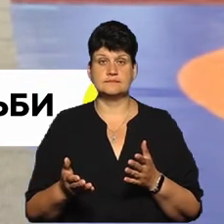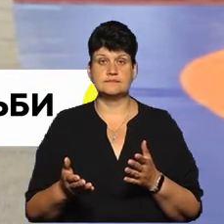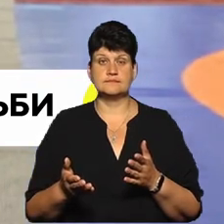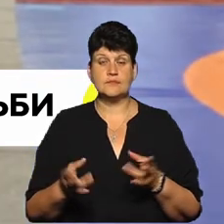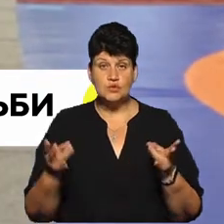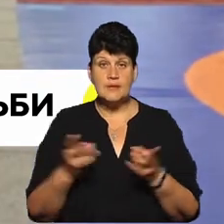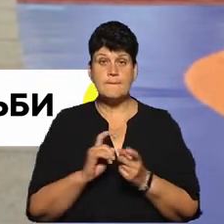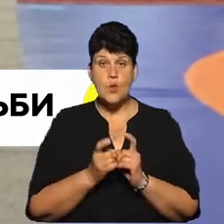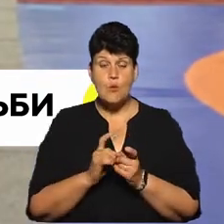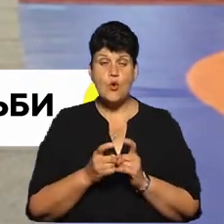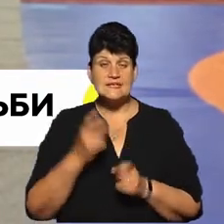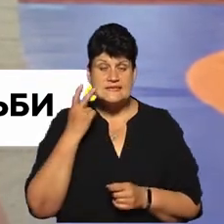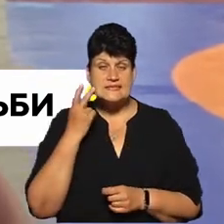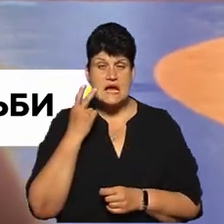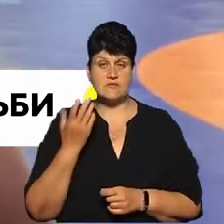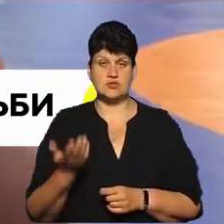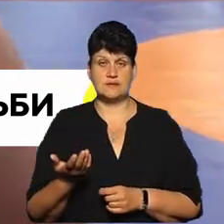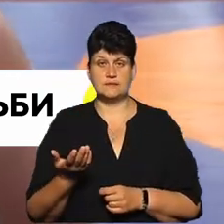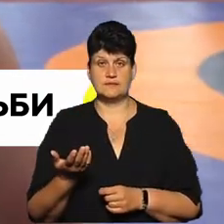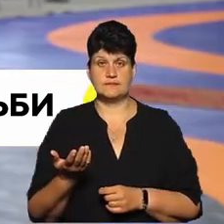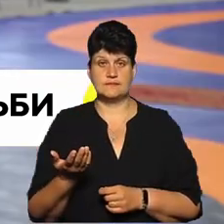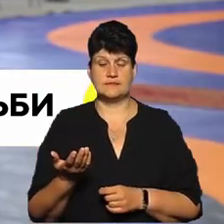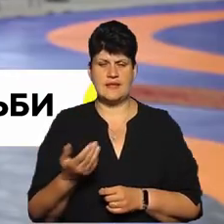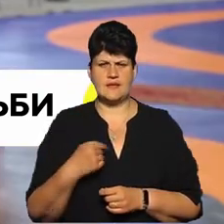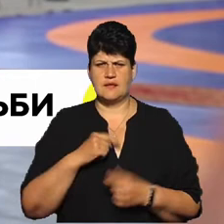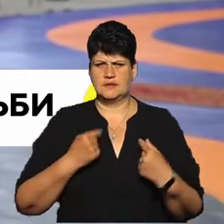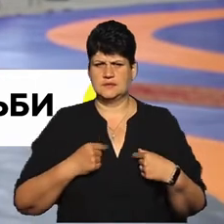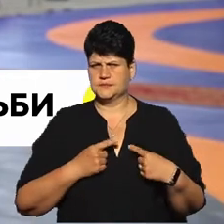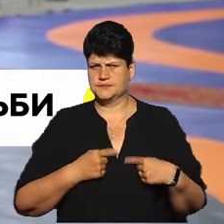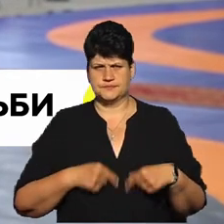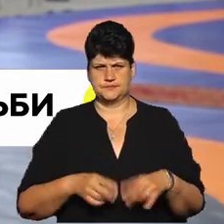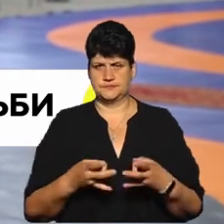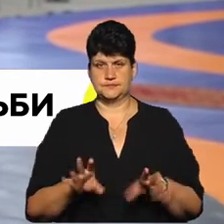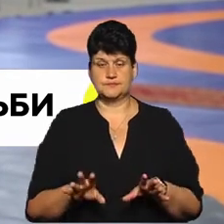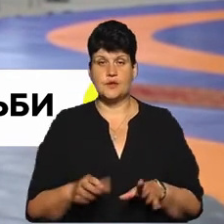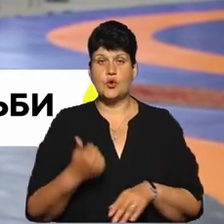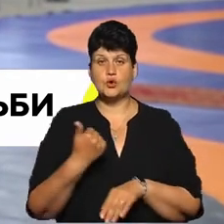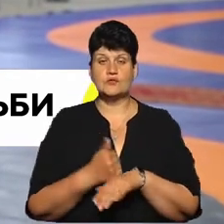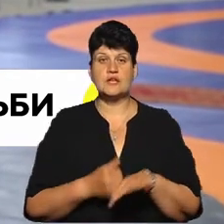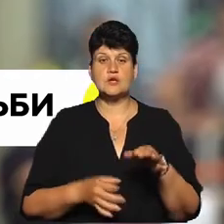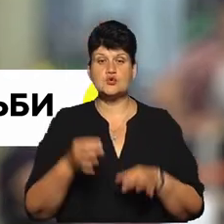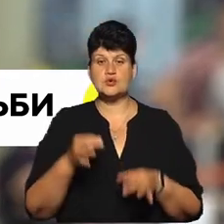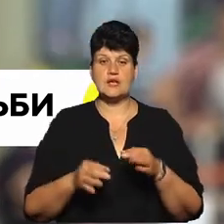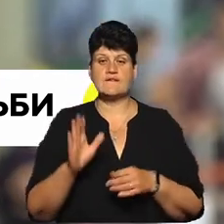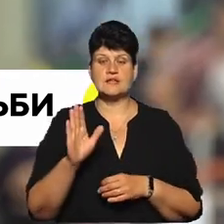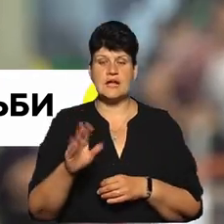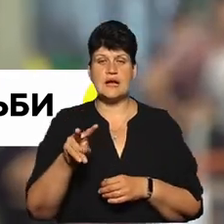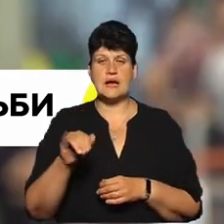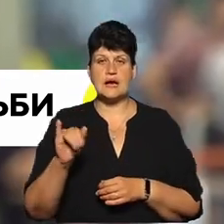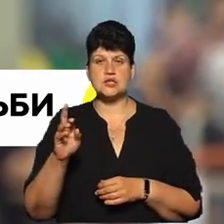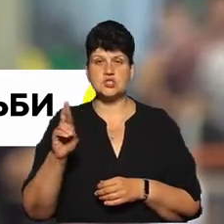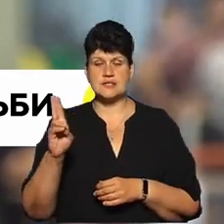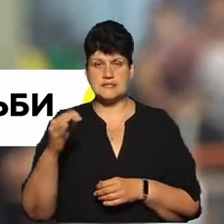завжди і не падати духом, це вийде. Головний суддя турніру Віталій Ліщинський каже, змагаються борці